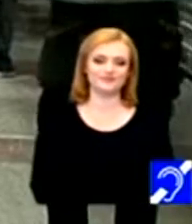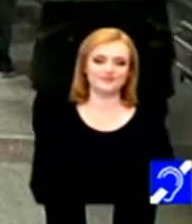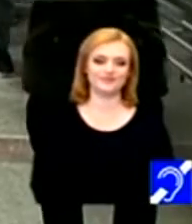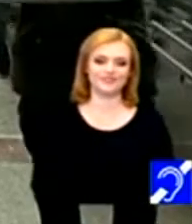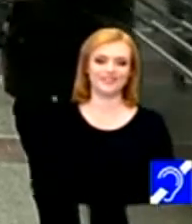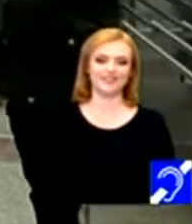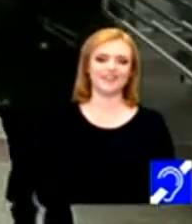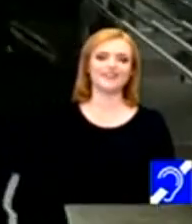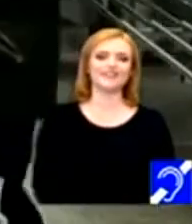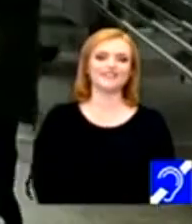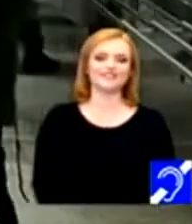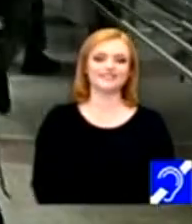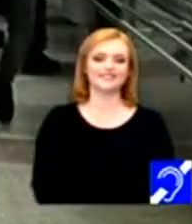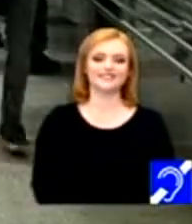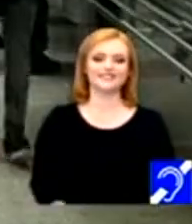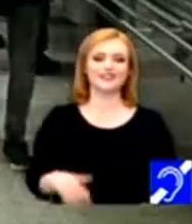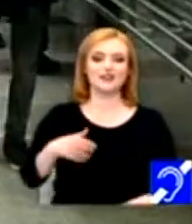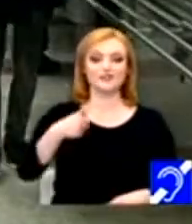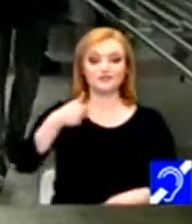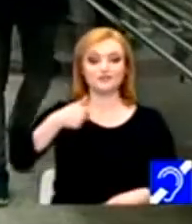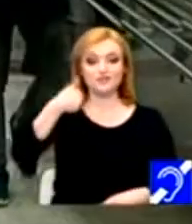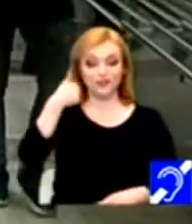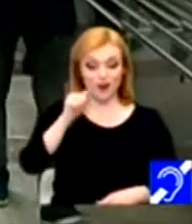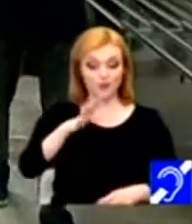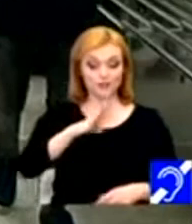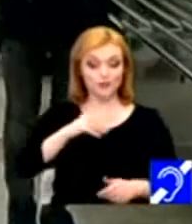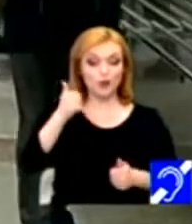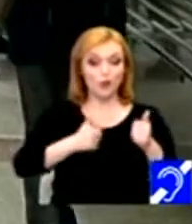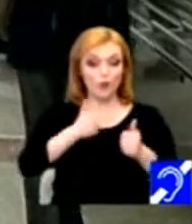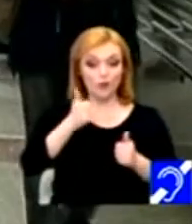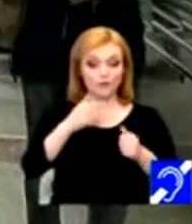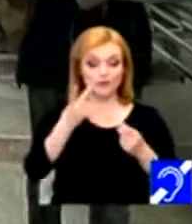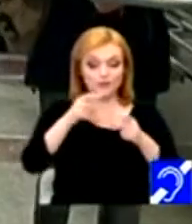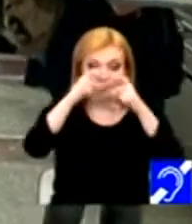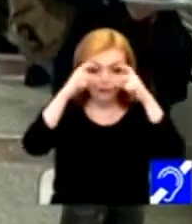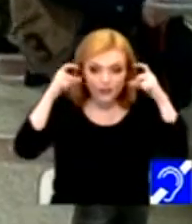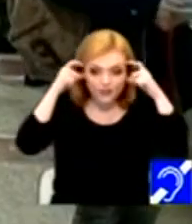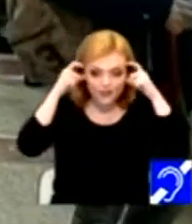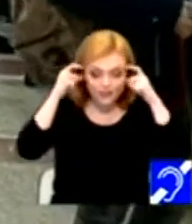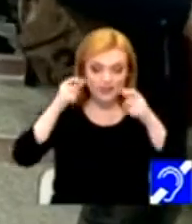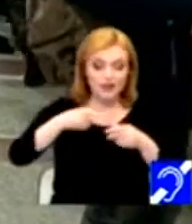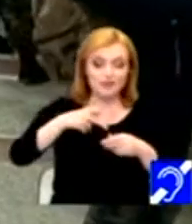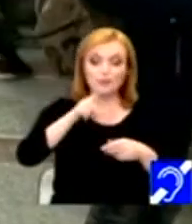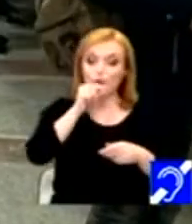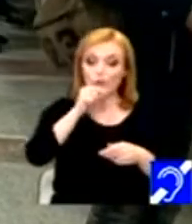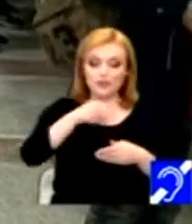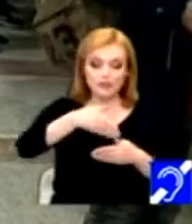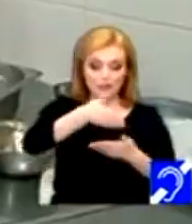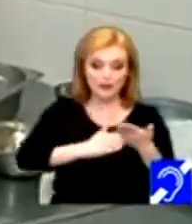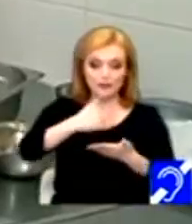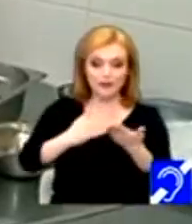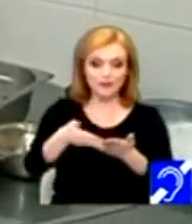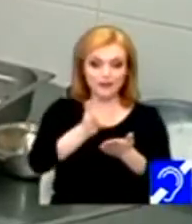cu ochii închiși timp de 40 de secunde și ei au avut parte să eviscereze puiul timp de o minută și